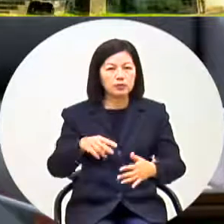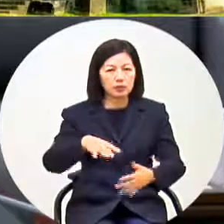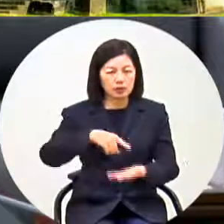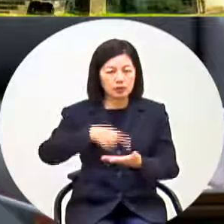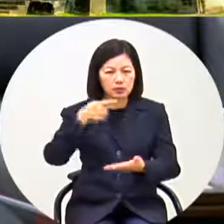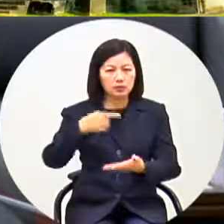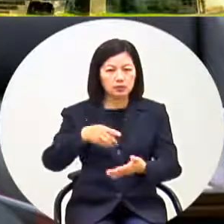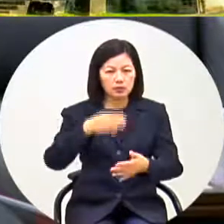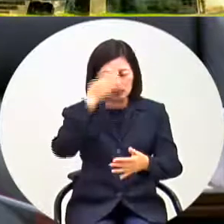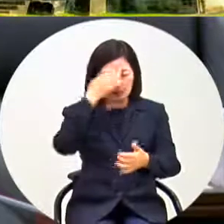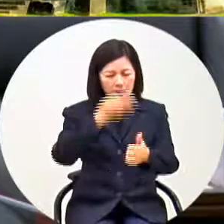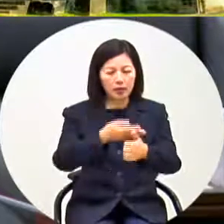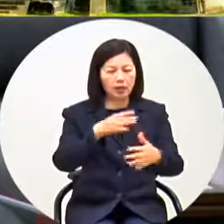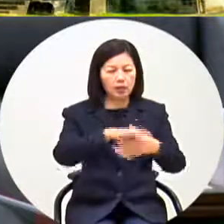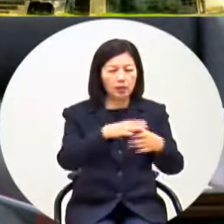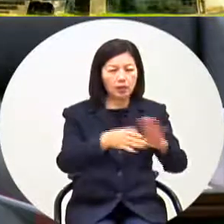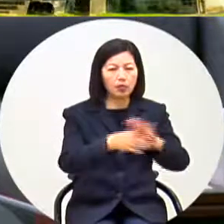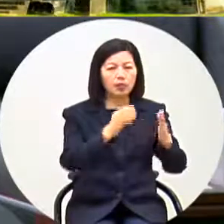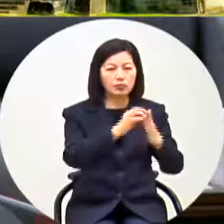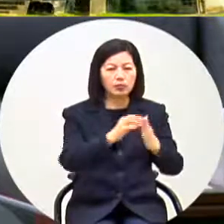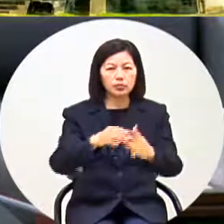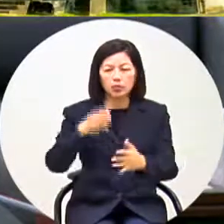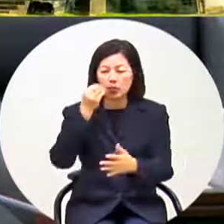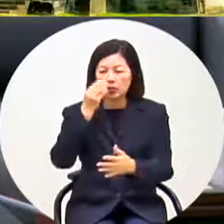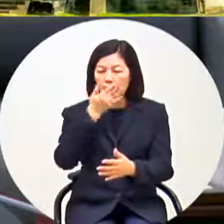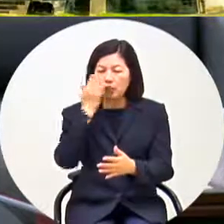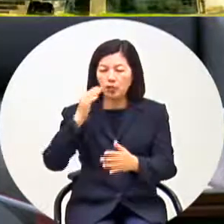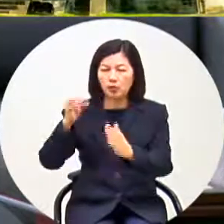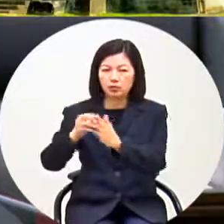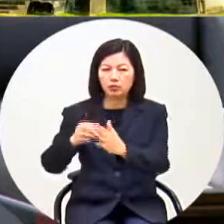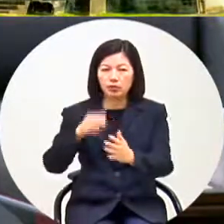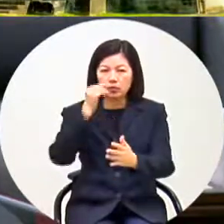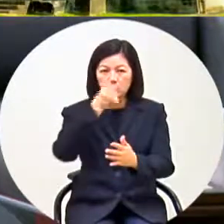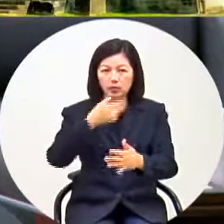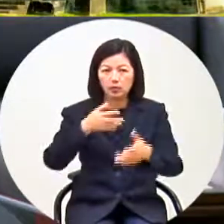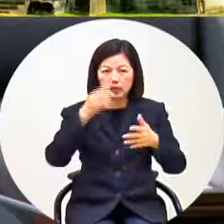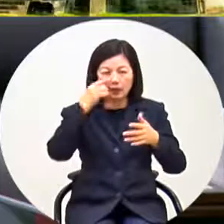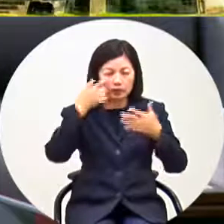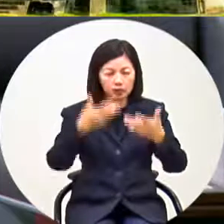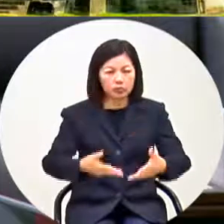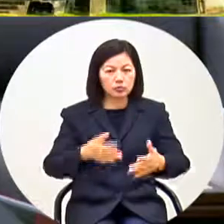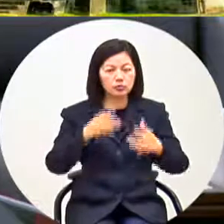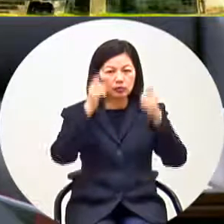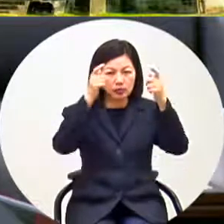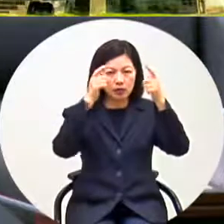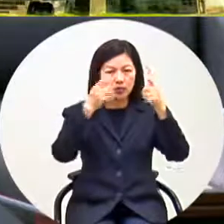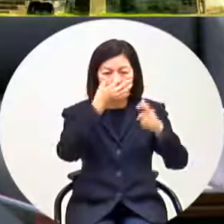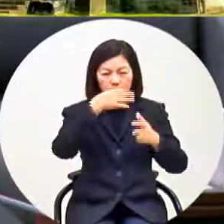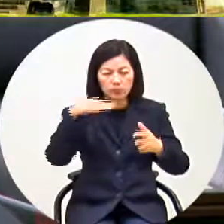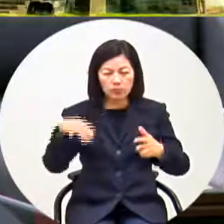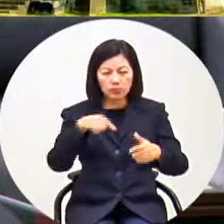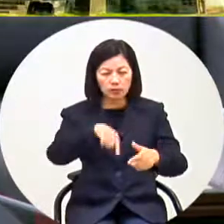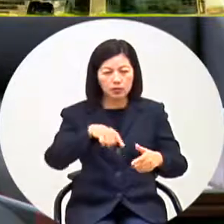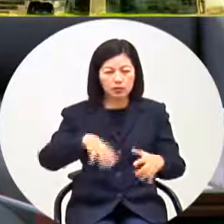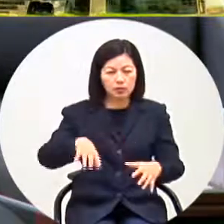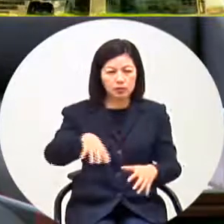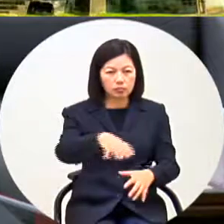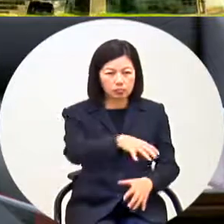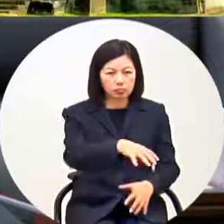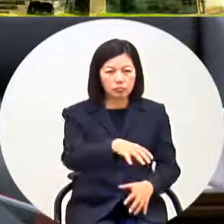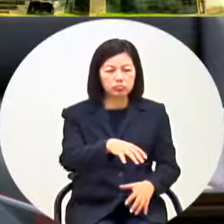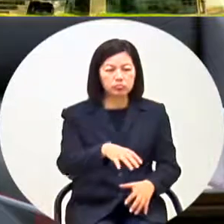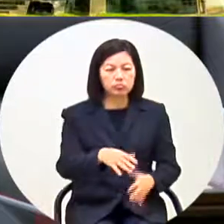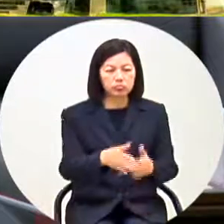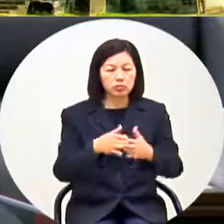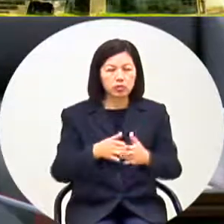局，哦，特别重视我们高雄的景点哈，哦。我们可以说我们高雄有古迹、寺庙、美